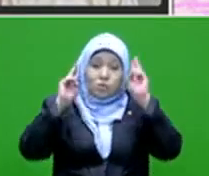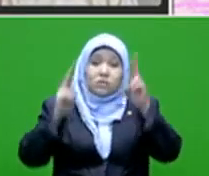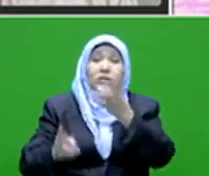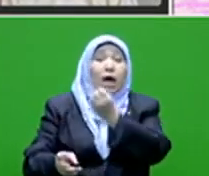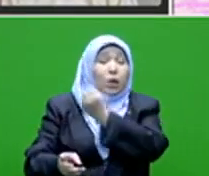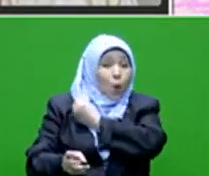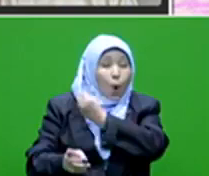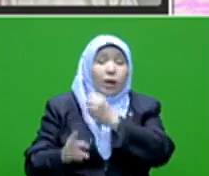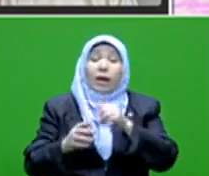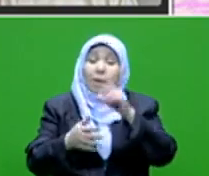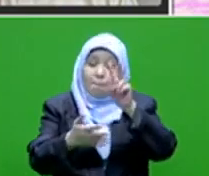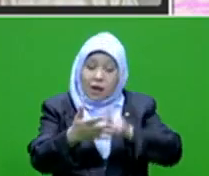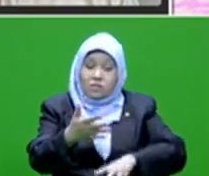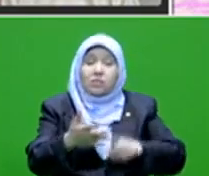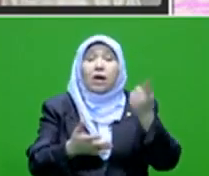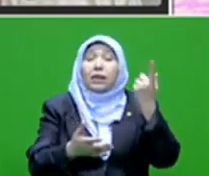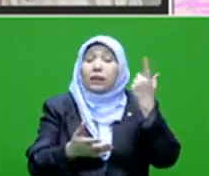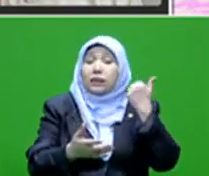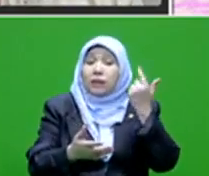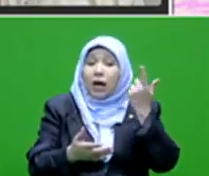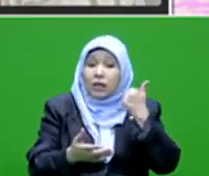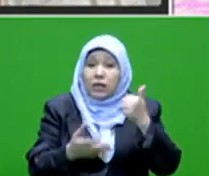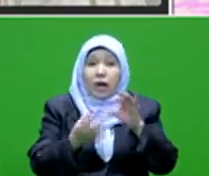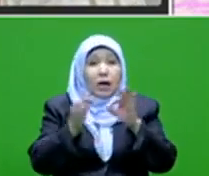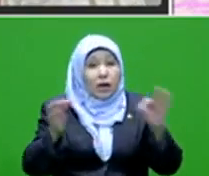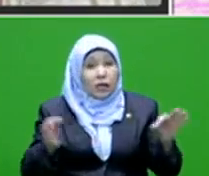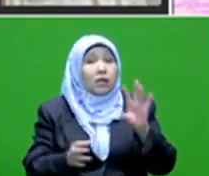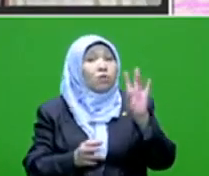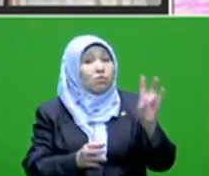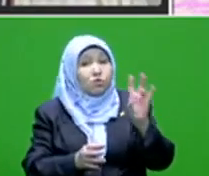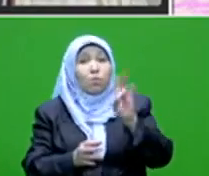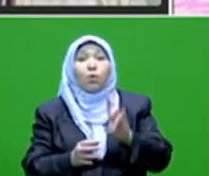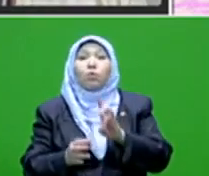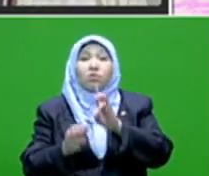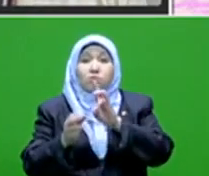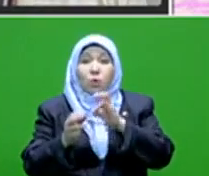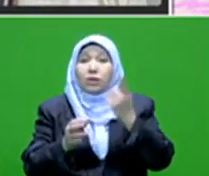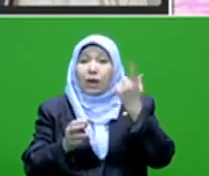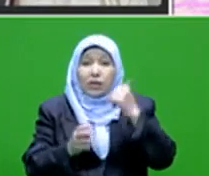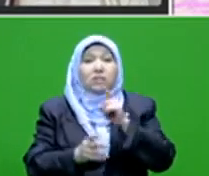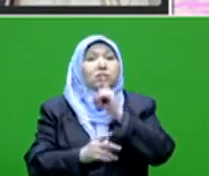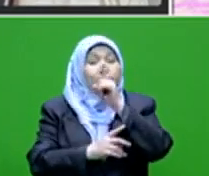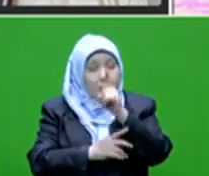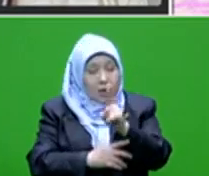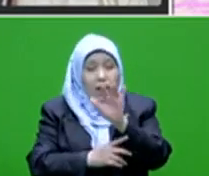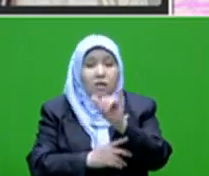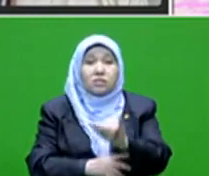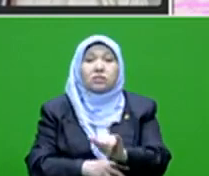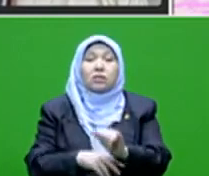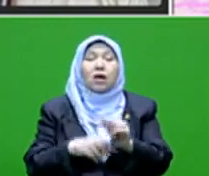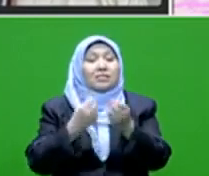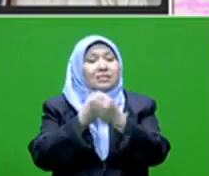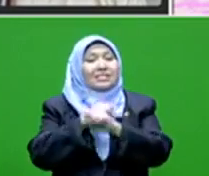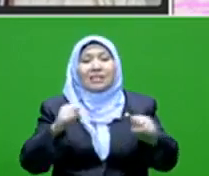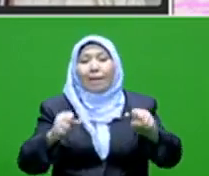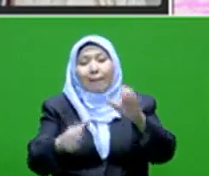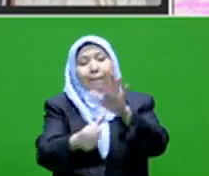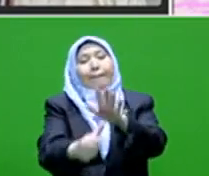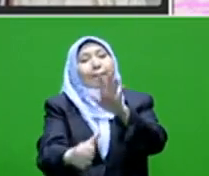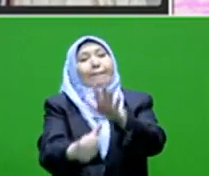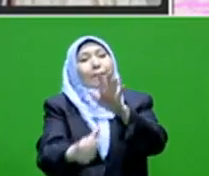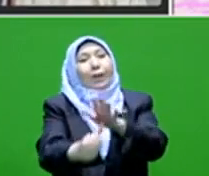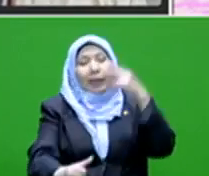tadi, ayat yang ke 77 sebenarnya dia siap kutuk lagi kepada Nabi